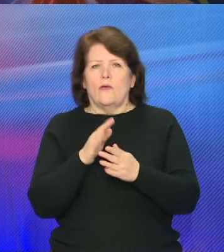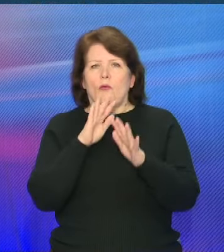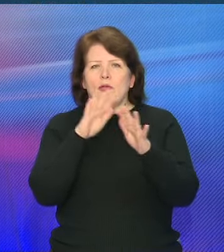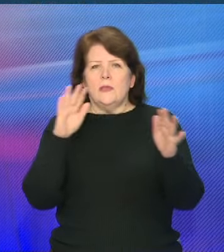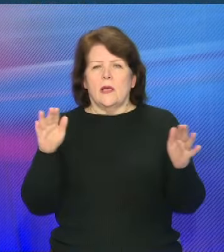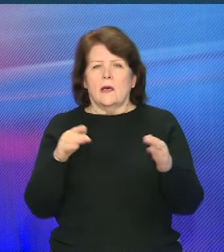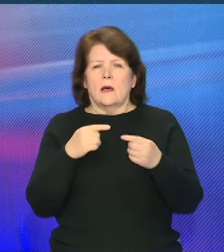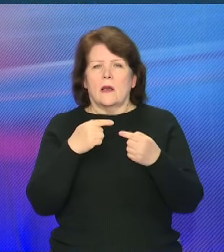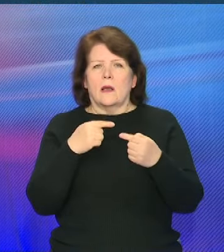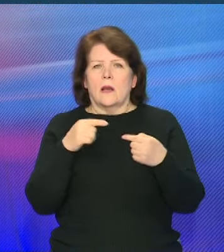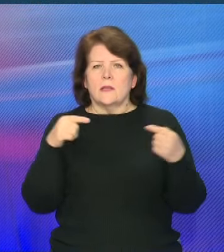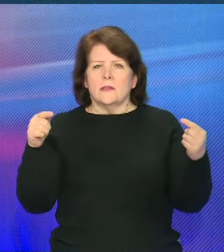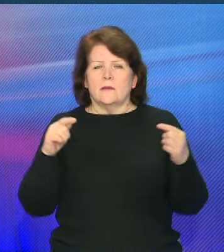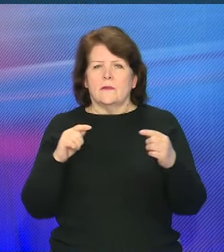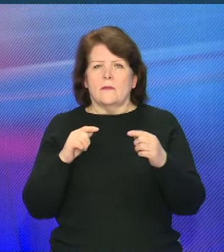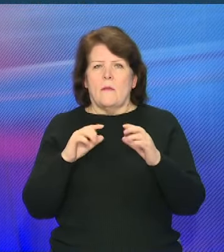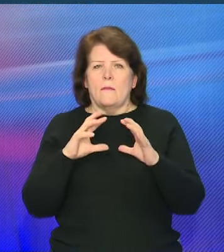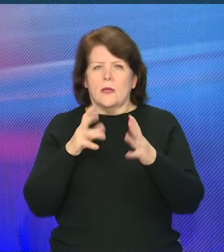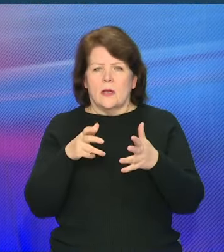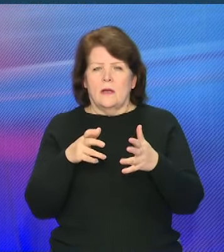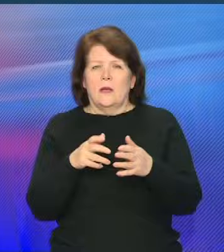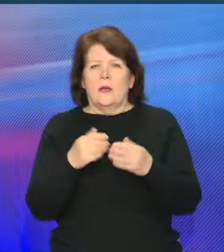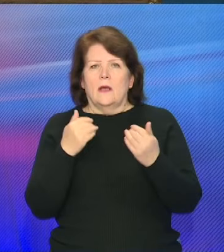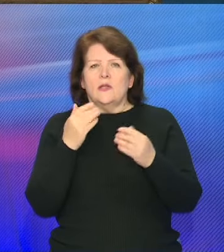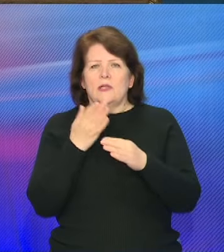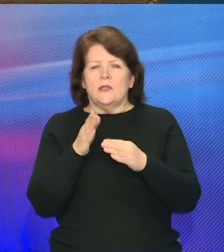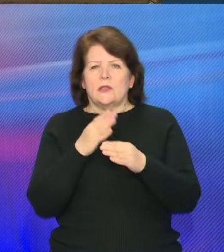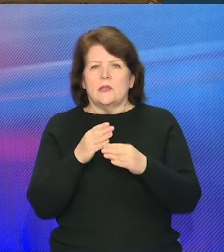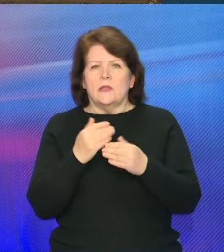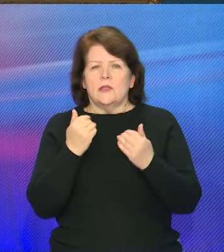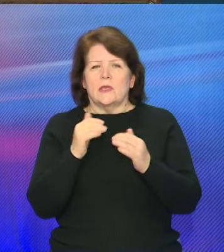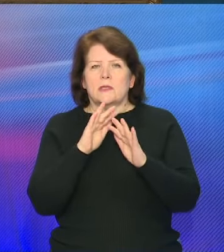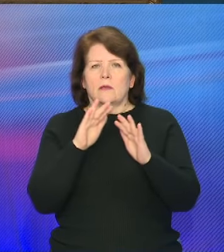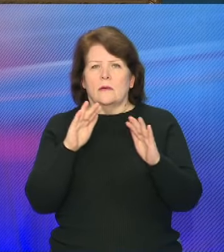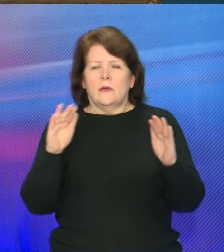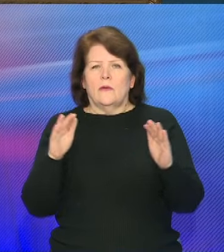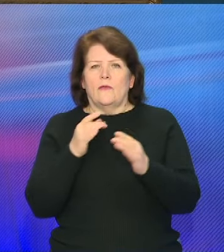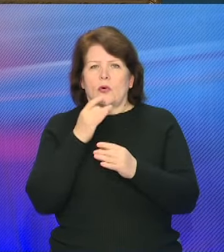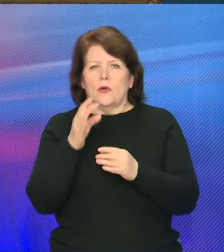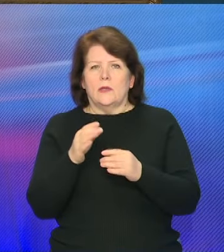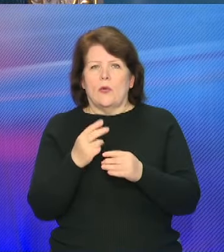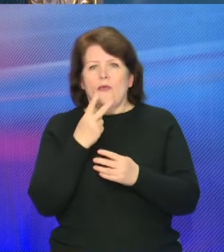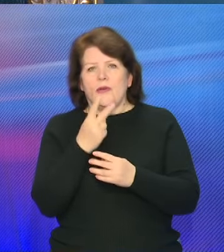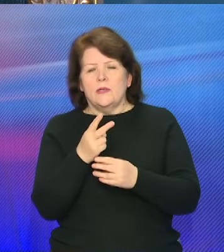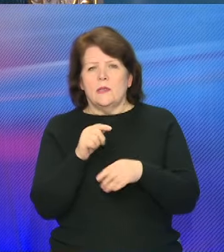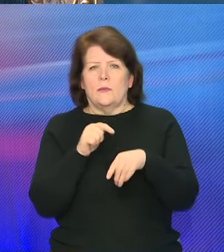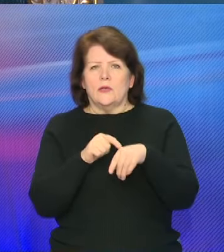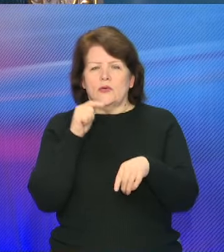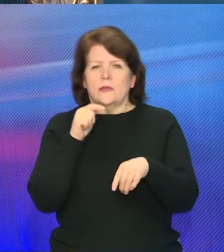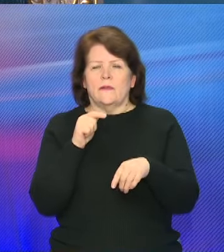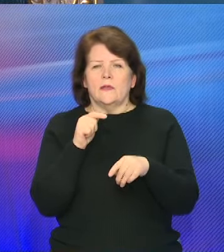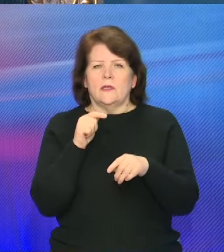света. Зараз частка его полотнов экспонуется у Гродня. Убачить их и отчуть внутреннее светло картин ведомого